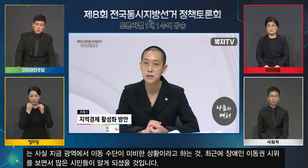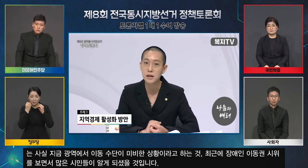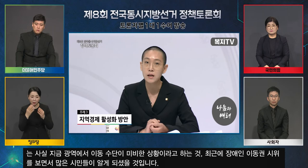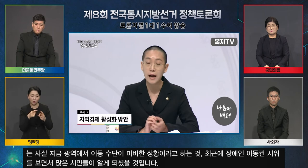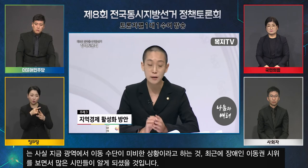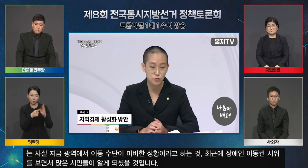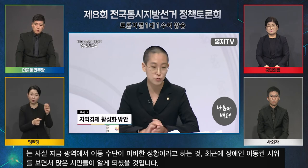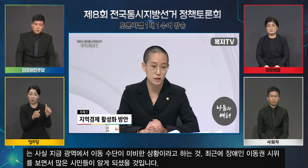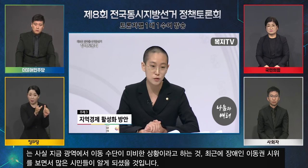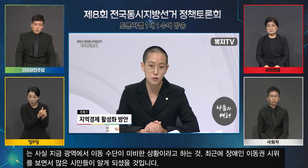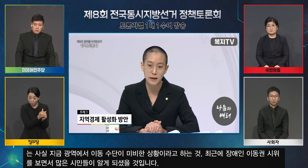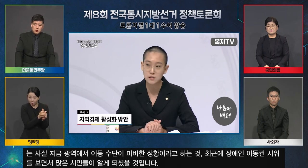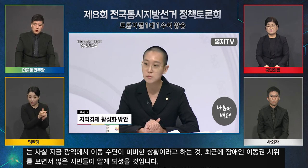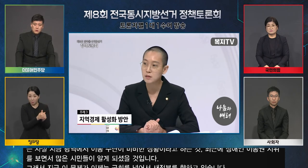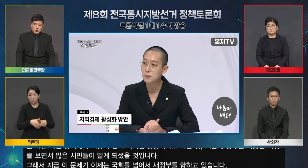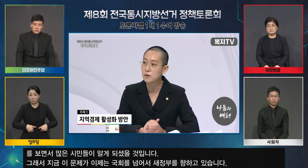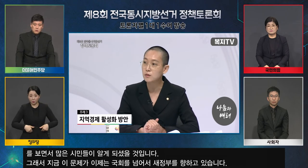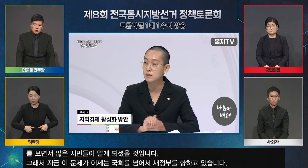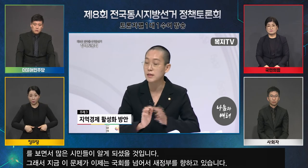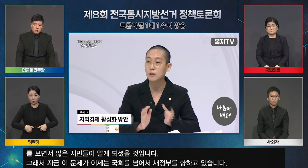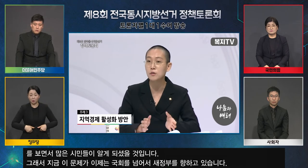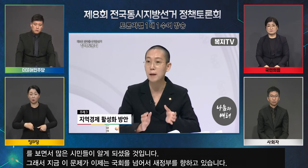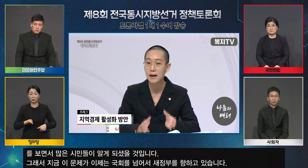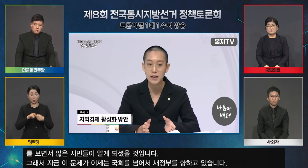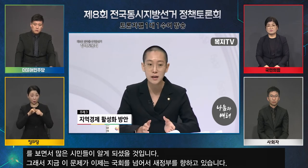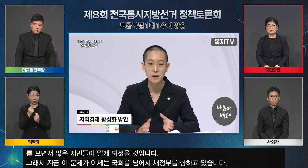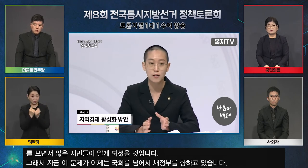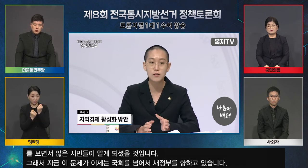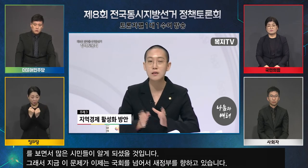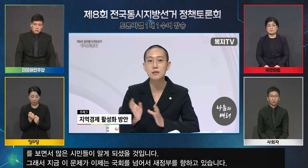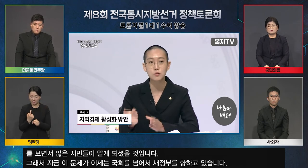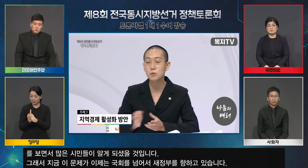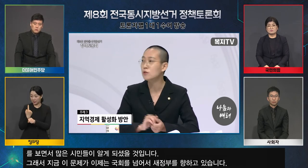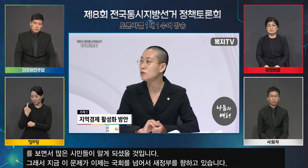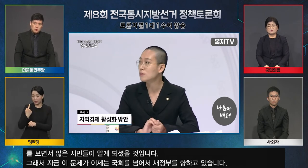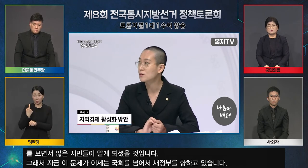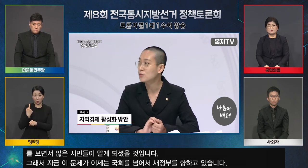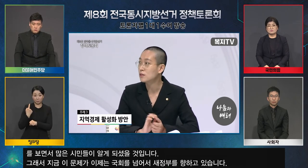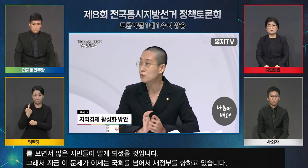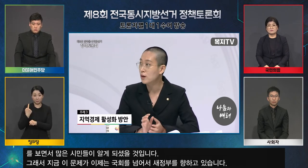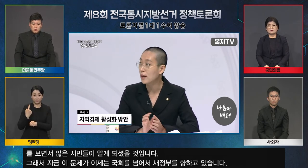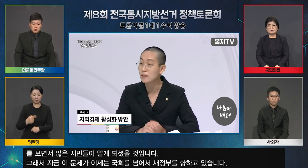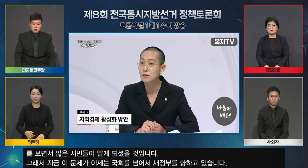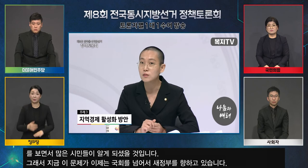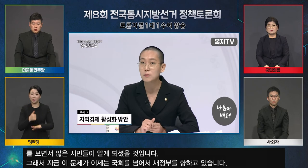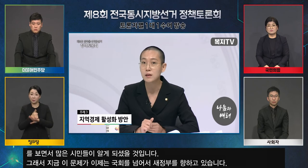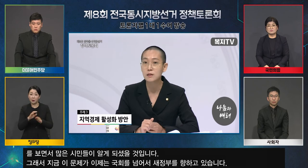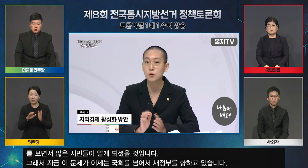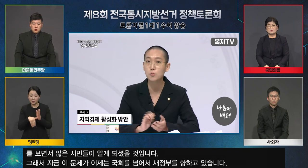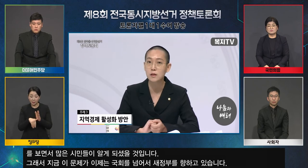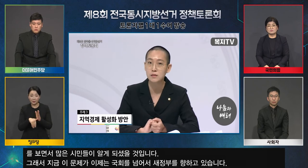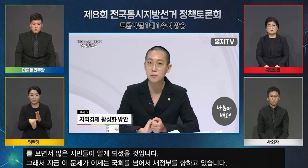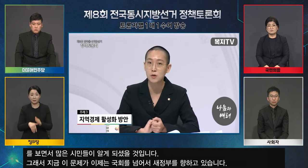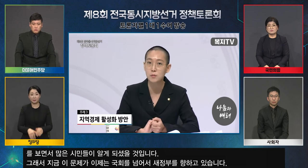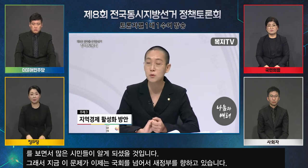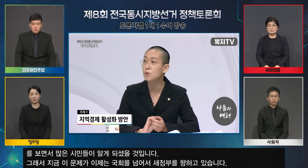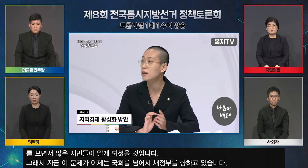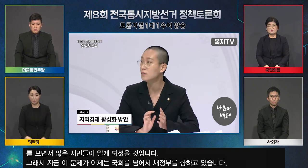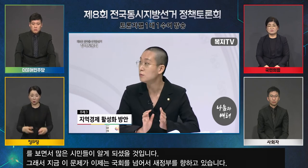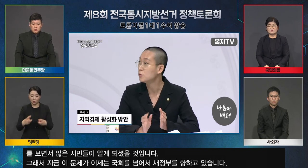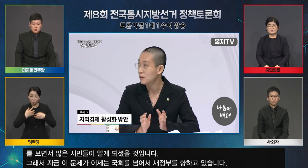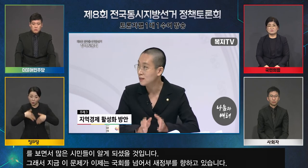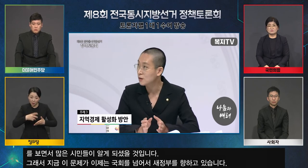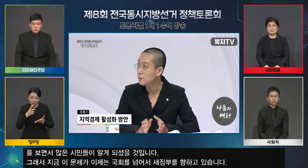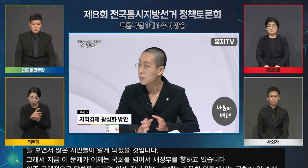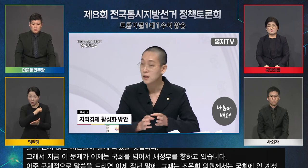있습니다. 아주 구체적으로 말씀드리면 이제 작년 말에 그때는 조은희 의원님께서는 국회에 안 계셨지만 교통약자법이